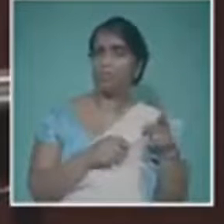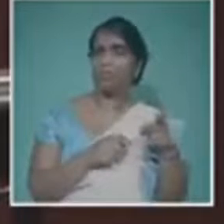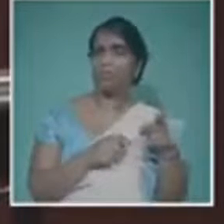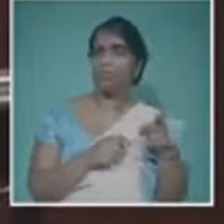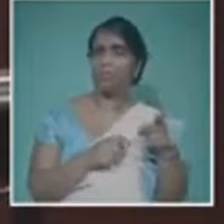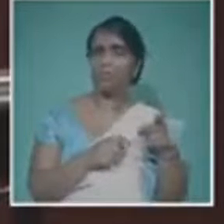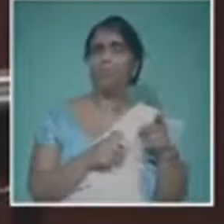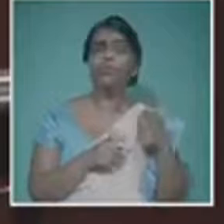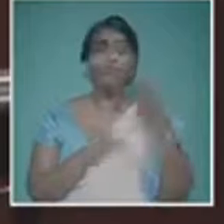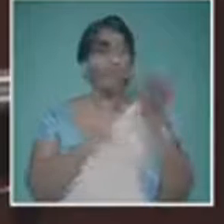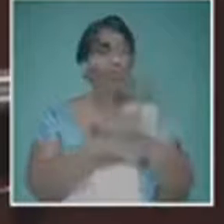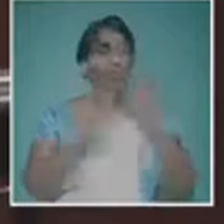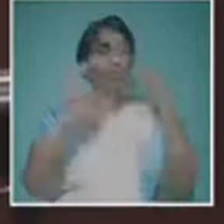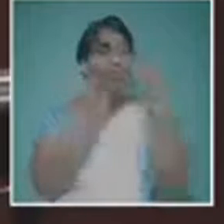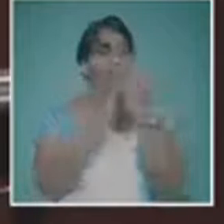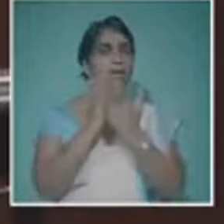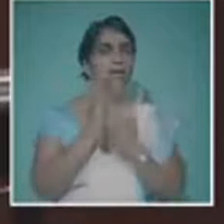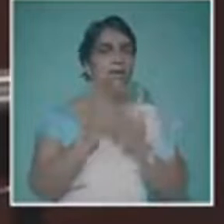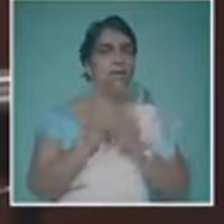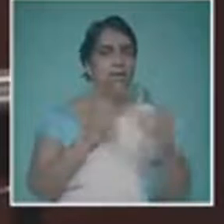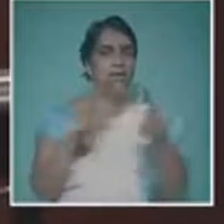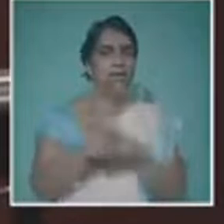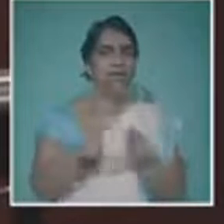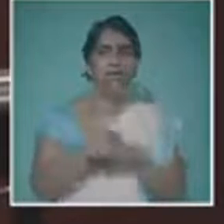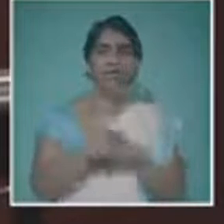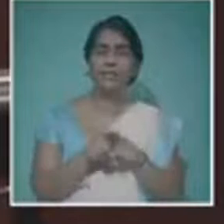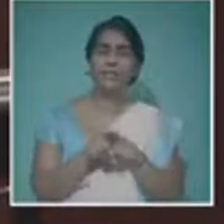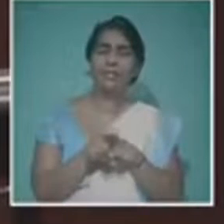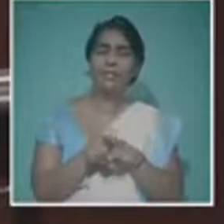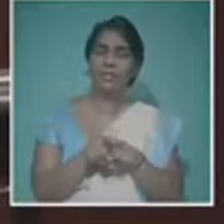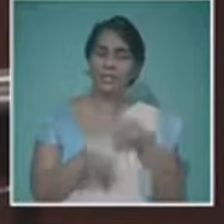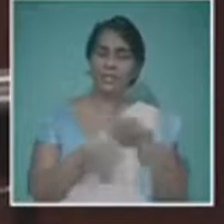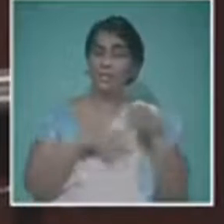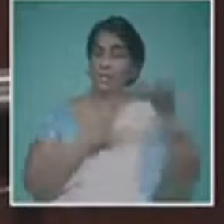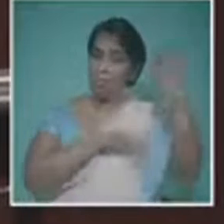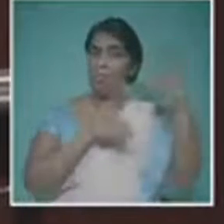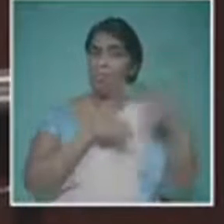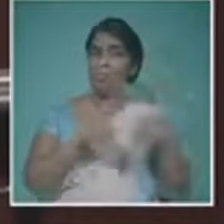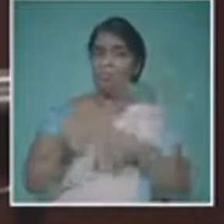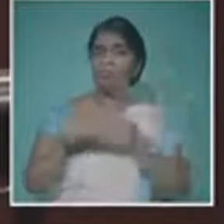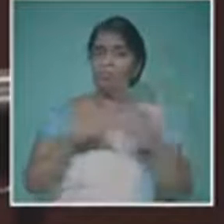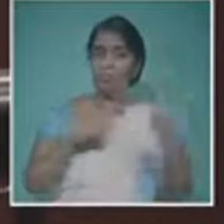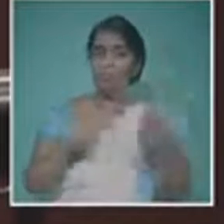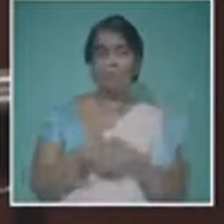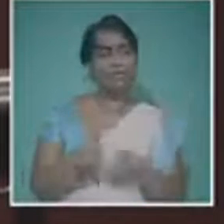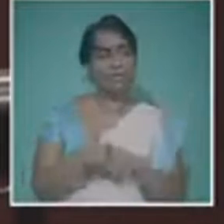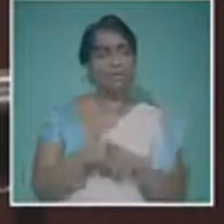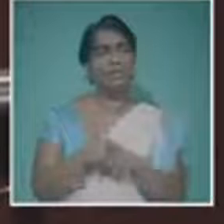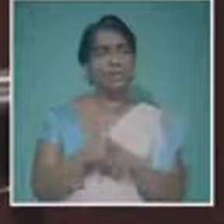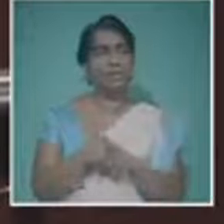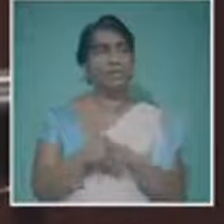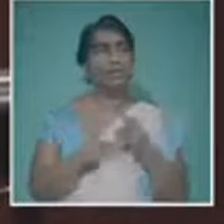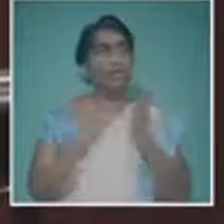இருக்கின்றது. அது ஏற்கனவே அது பயிர் செய்யப்பட்ட காணிகள், ஆனால் இப்பொழுது வனவிலாக திணைக்களத்தினர் தங்களுடைய காணி